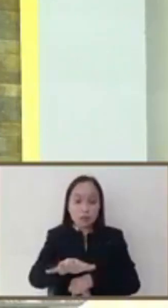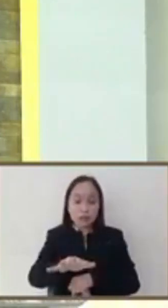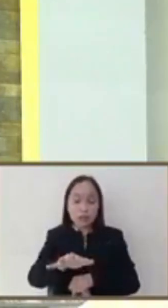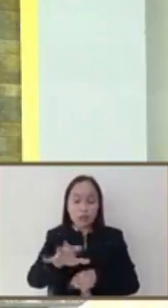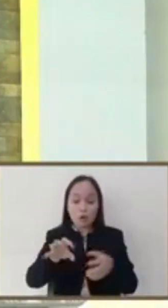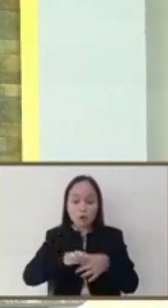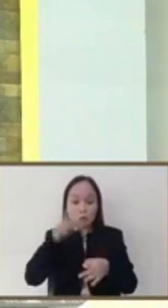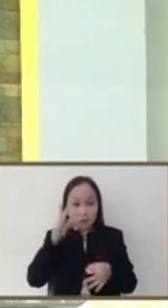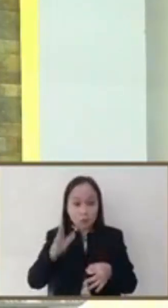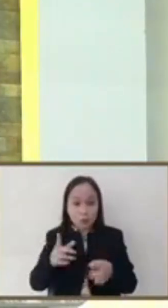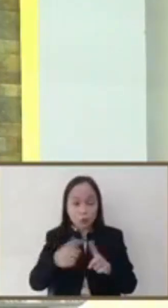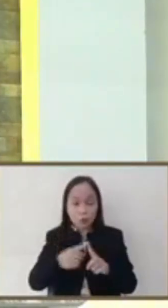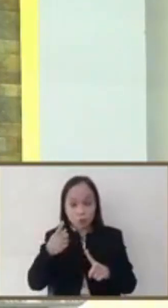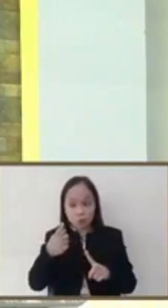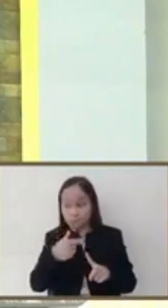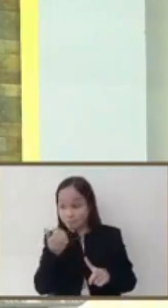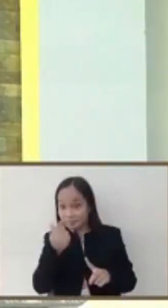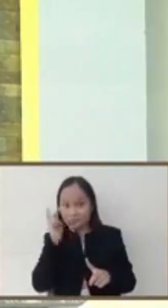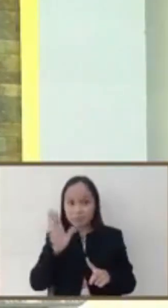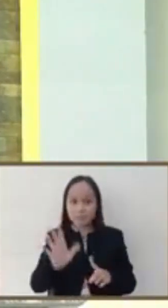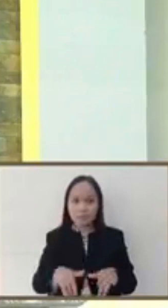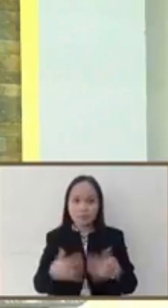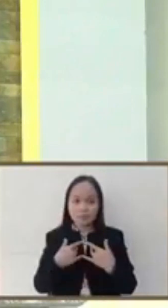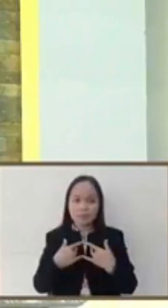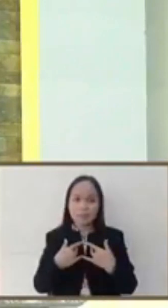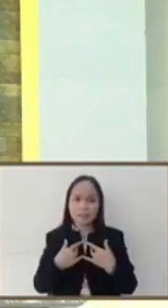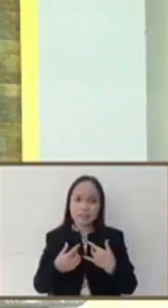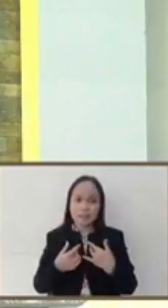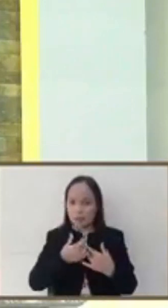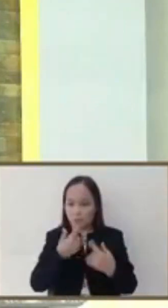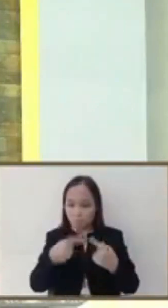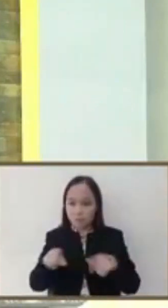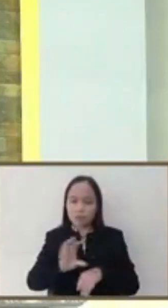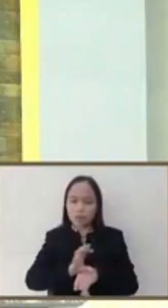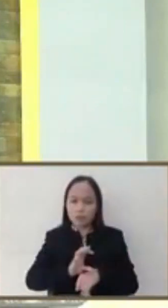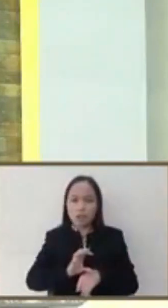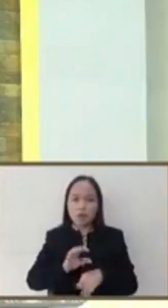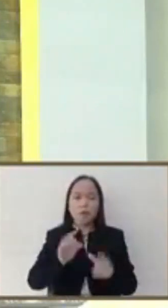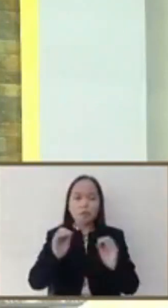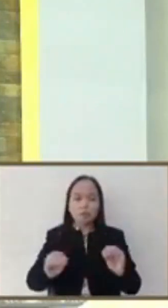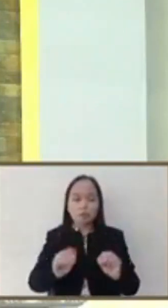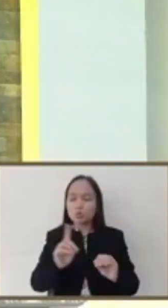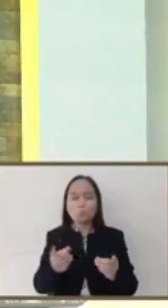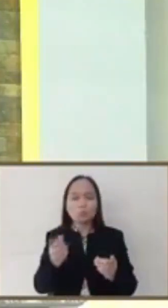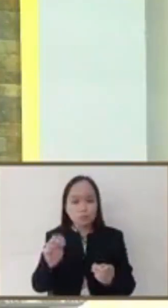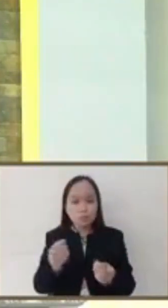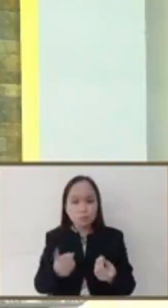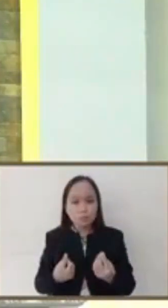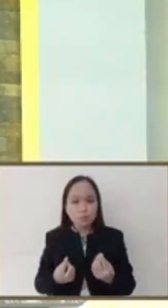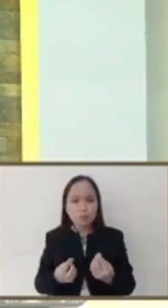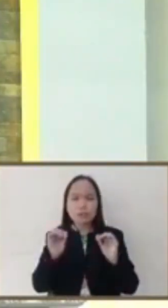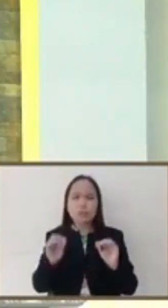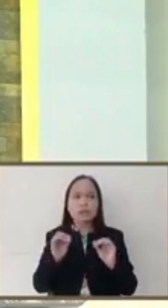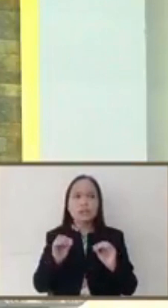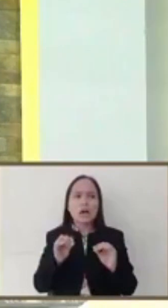Na yung pagpupunta ko sa kanilang simbahan at nagtuturo ako sa kanila kung anong dapat gagawin nila, you know, pinuturuan ko sila ng